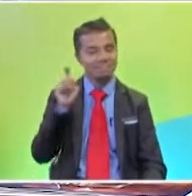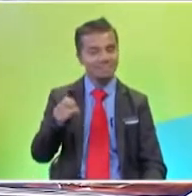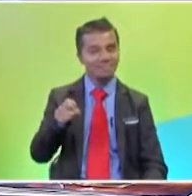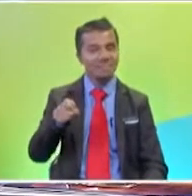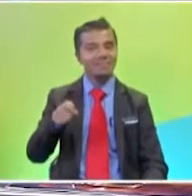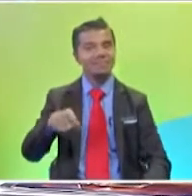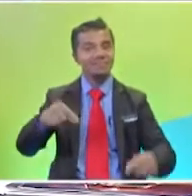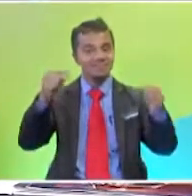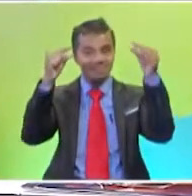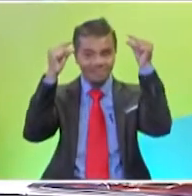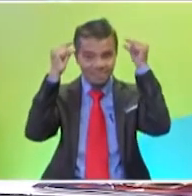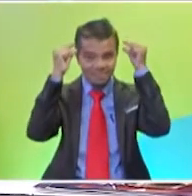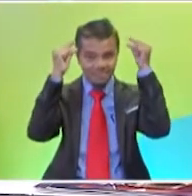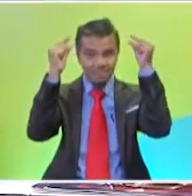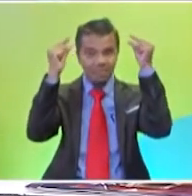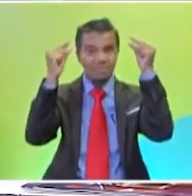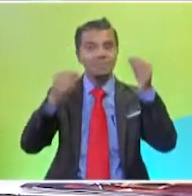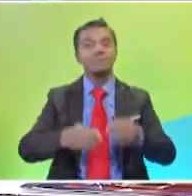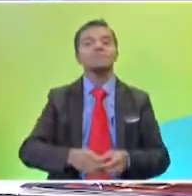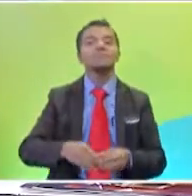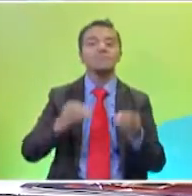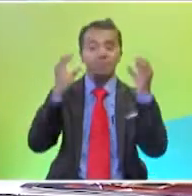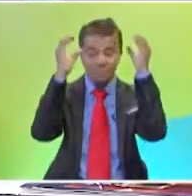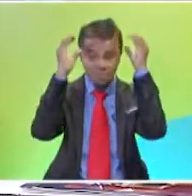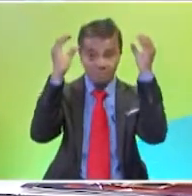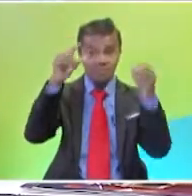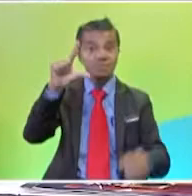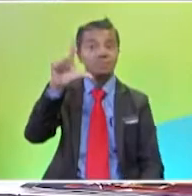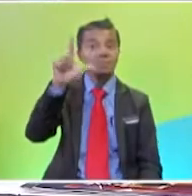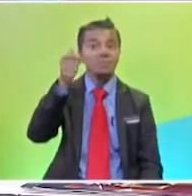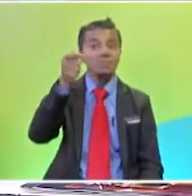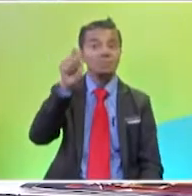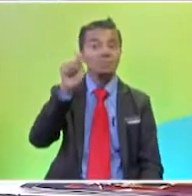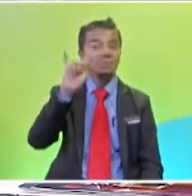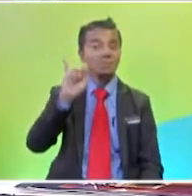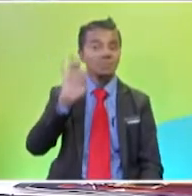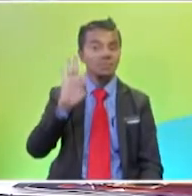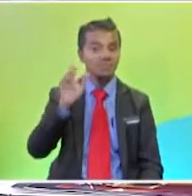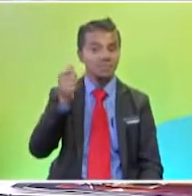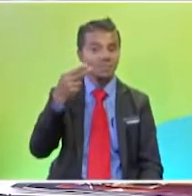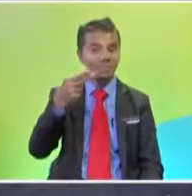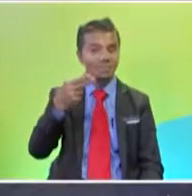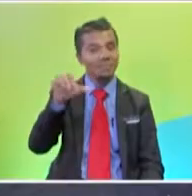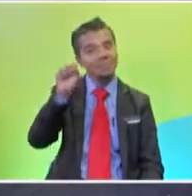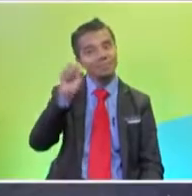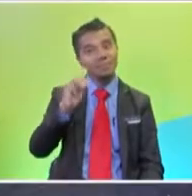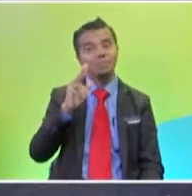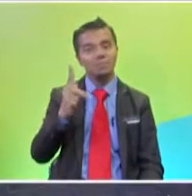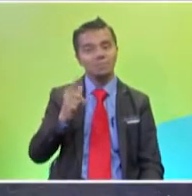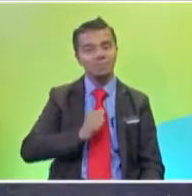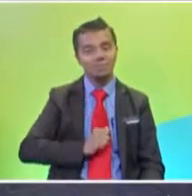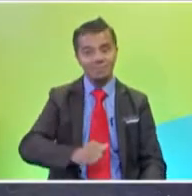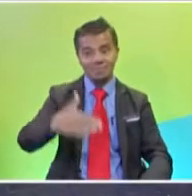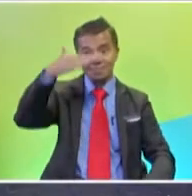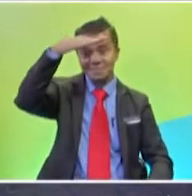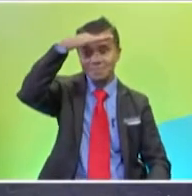lagi Cikgu Latifah Tarkib dari Sekolah Menengah Kebangsaan Agama Johor Bahru, Johor. Assalamualaikum, Cikgu.